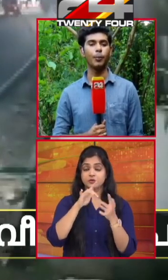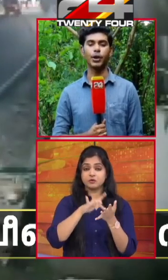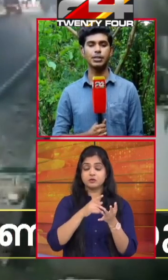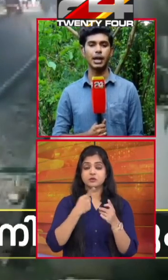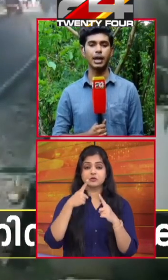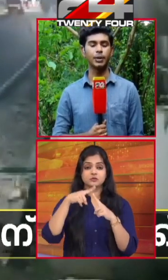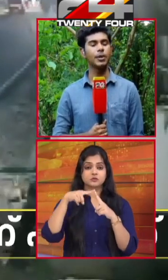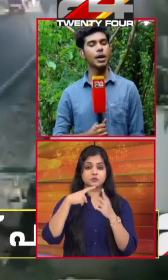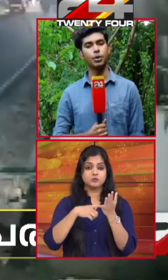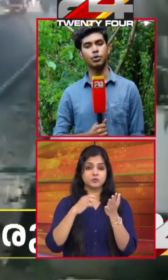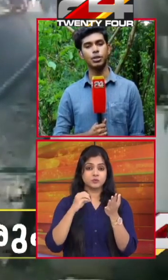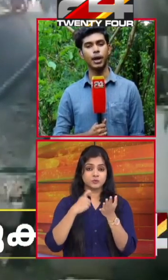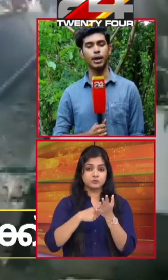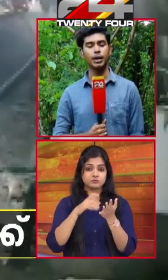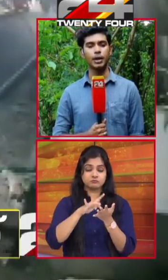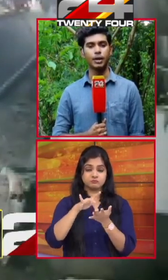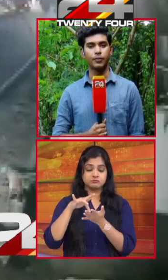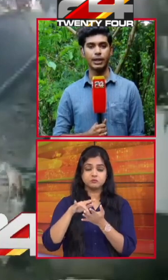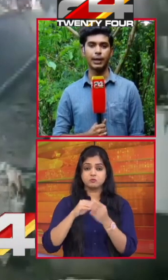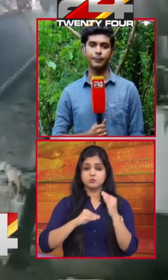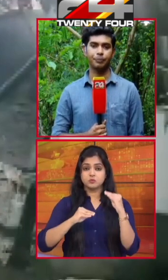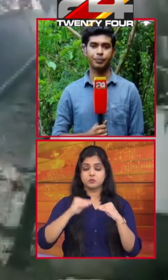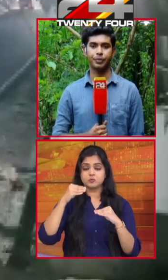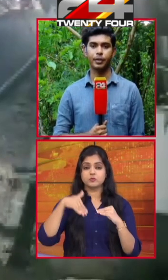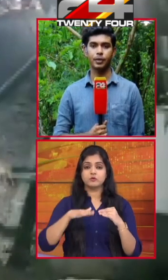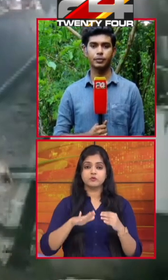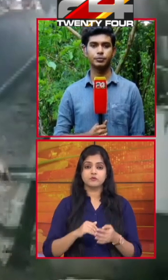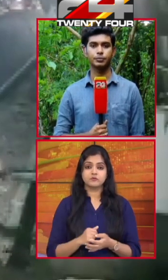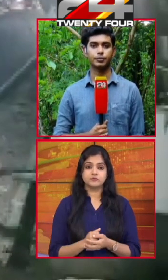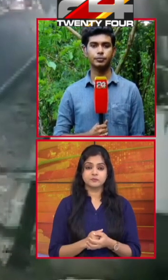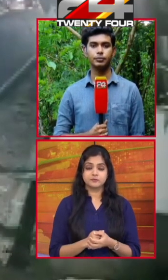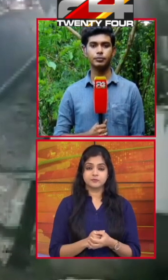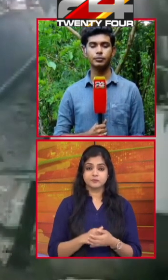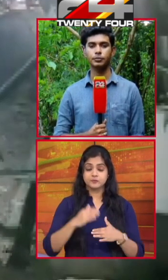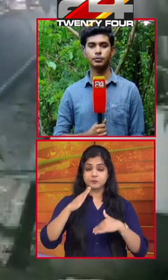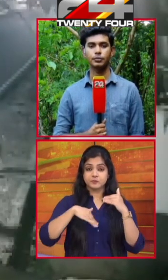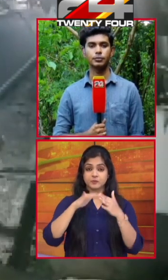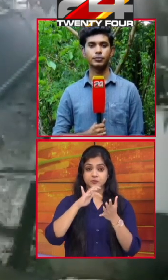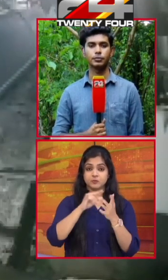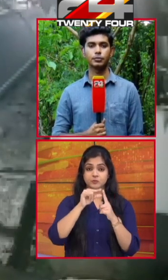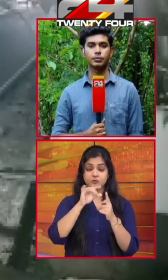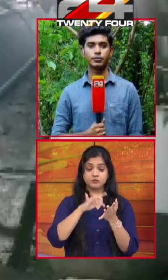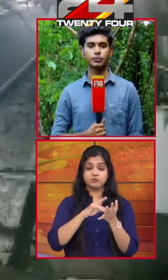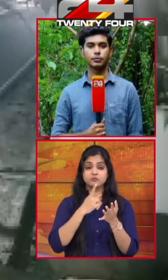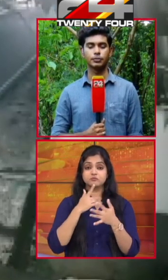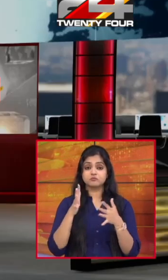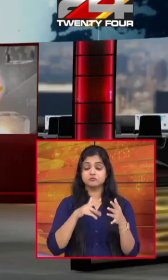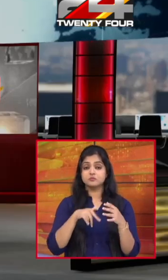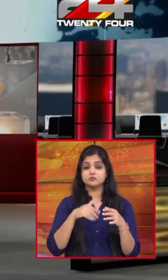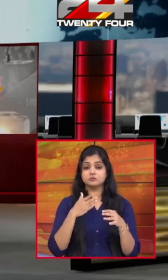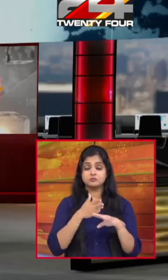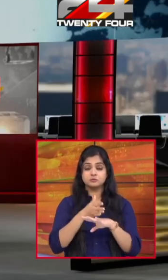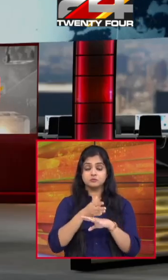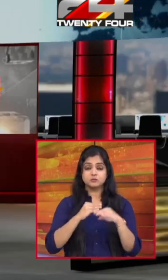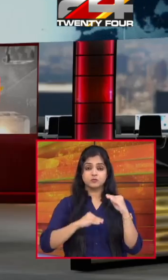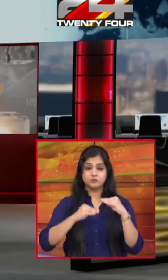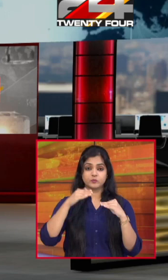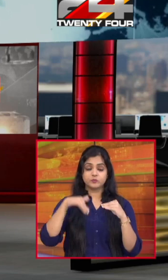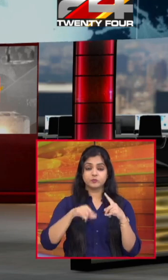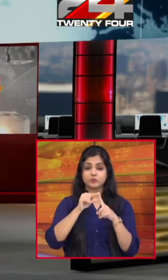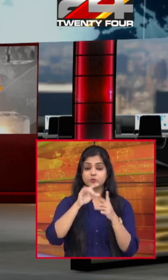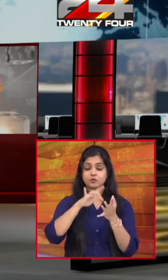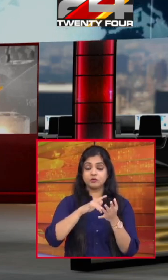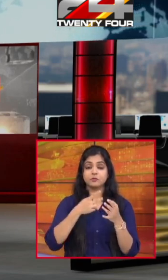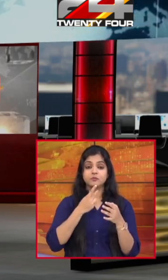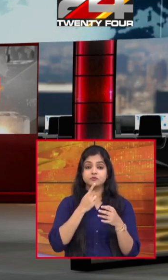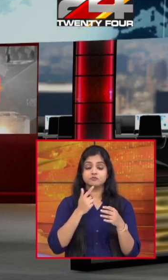തിരൂര് ഉൾപ്പെടെയുള്ള സ്ഥലങ്ങളിലും രൂക്ഷമാണ്. വിനീത, മലപ്പുറം പൊന്നാനിയിൽ തെരുവുനായ ശല്യം വർദ്ധിക്കുന്നുണ്ട്. പൊന്നാനി മാറഞ്ചേരിയിലാണ്